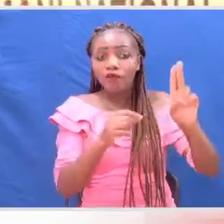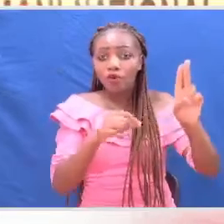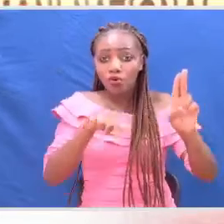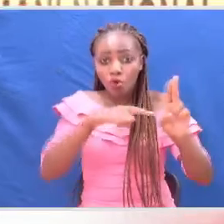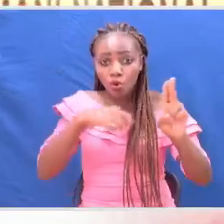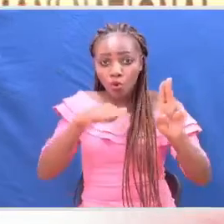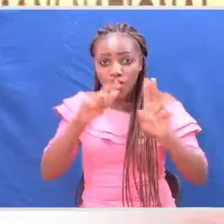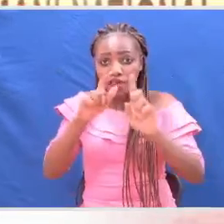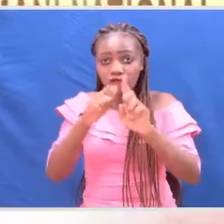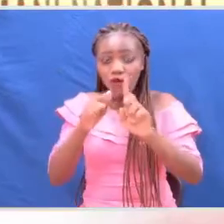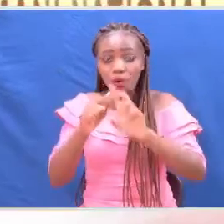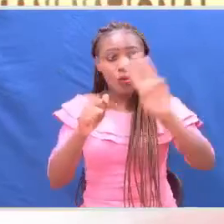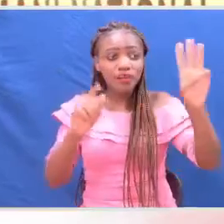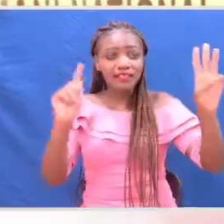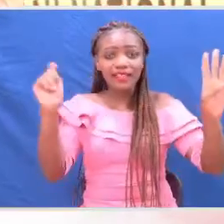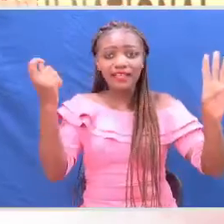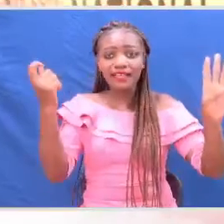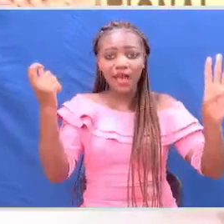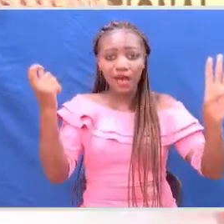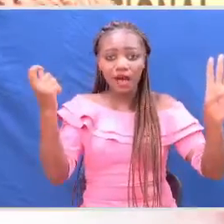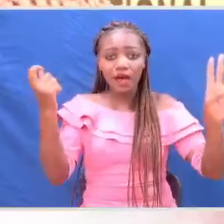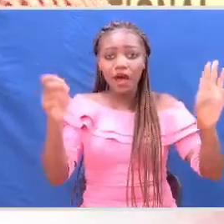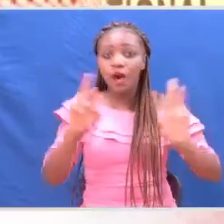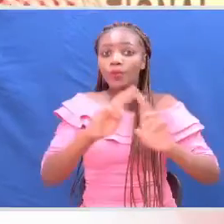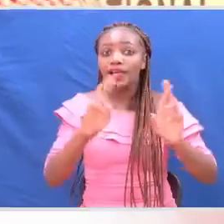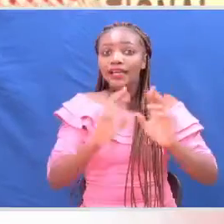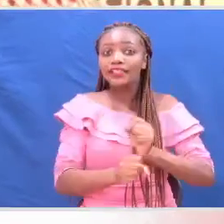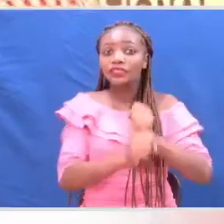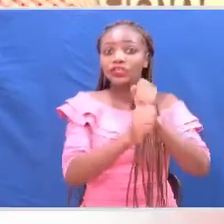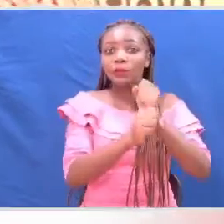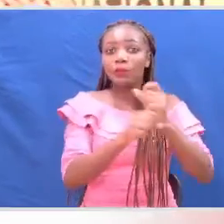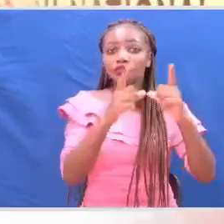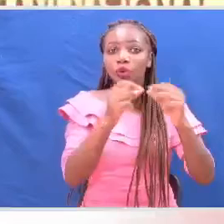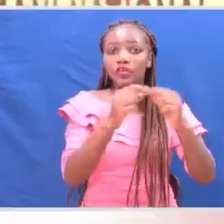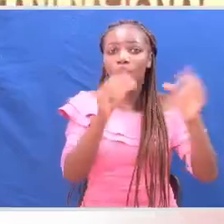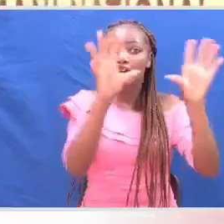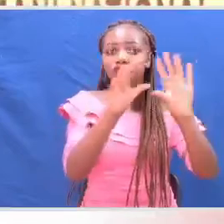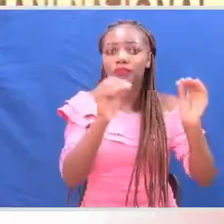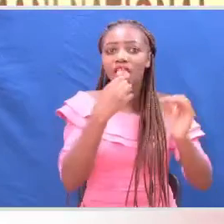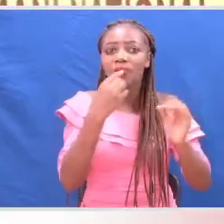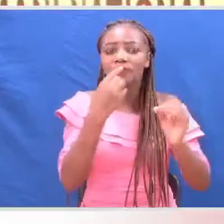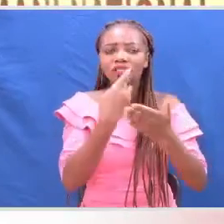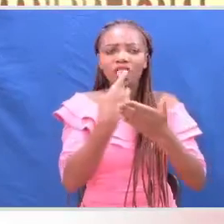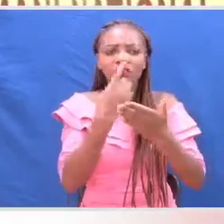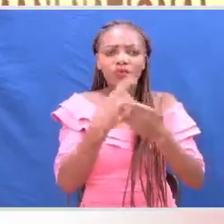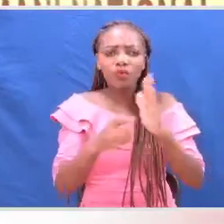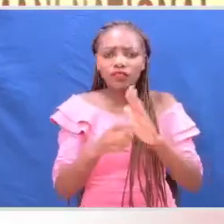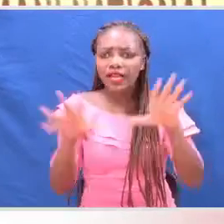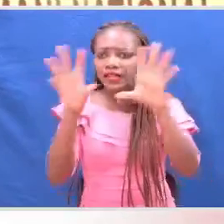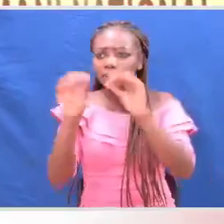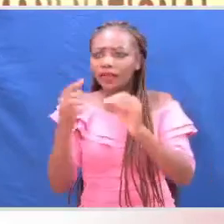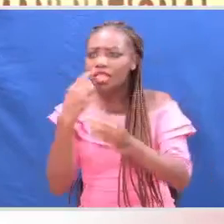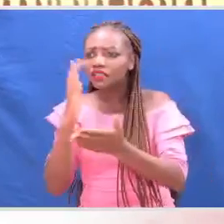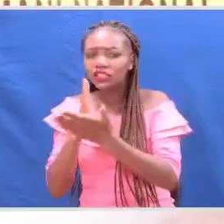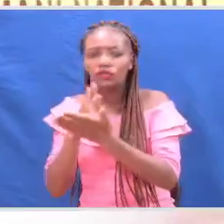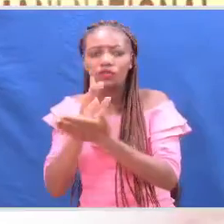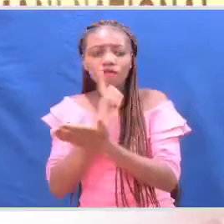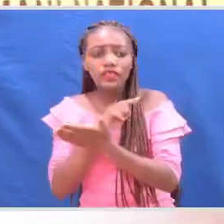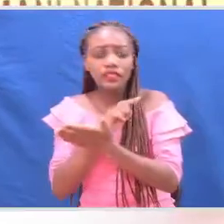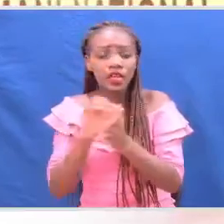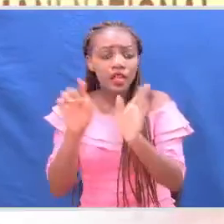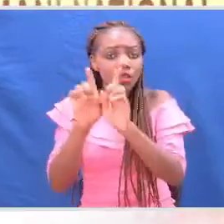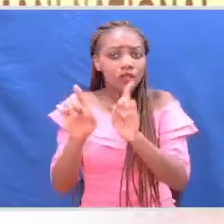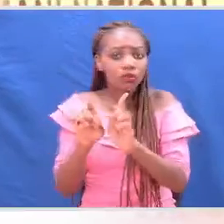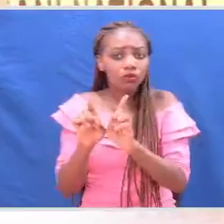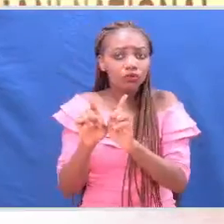wa Magharibi Western Kenya tunaunga hiyo kabisa mkono, tukisema rais alisema ukweli, na